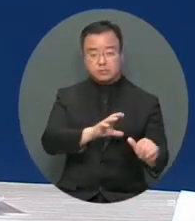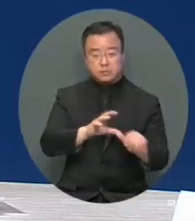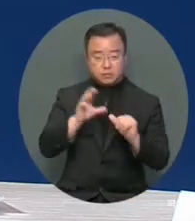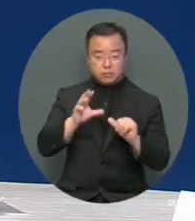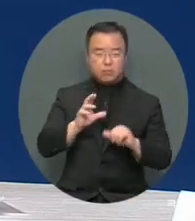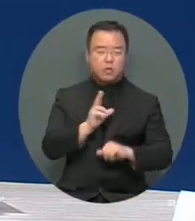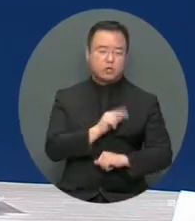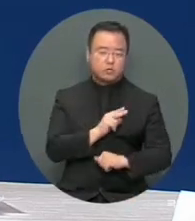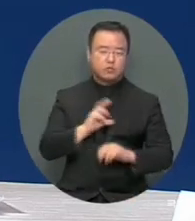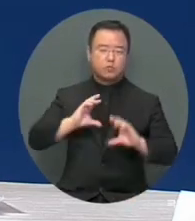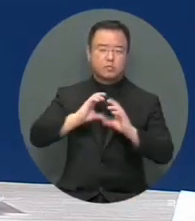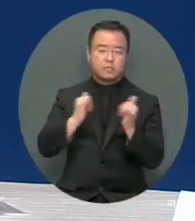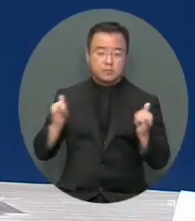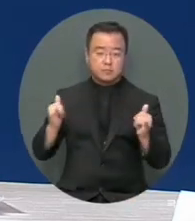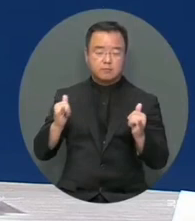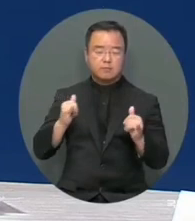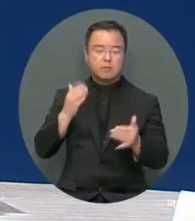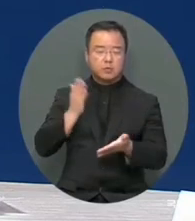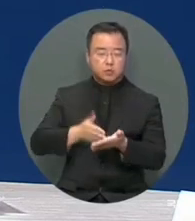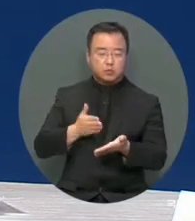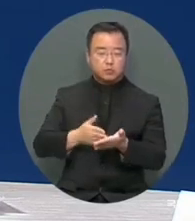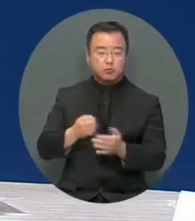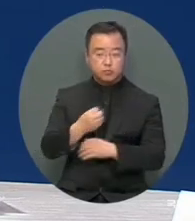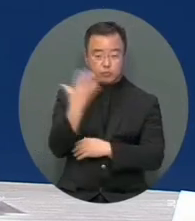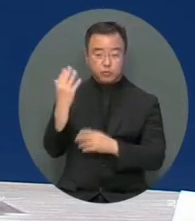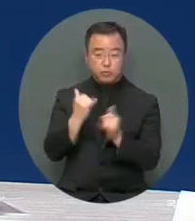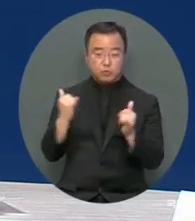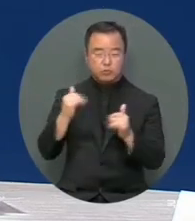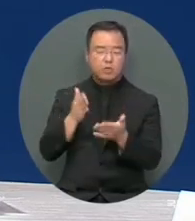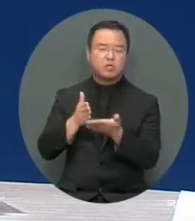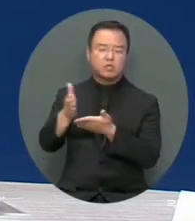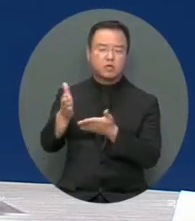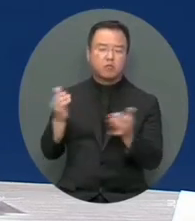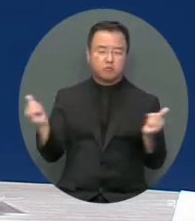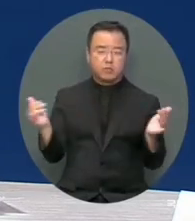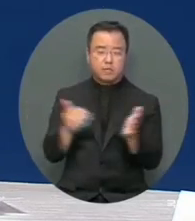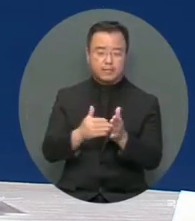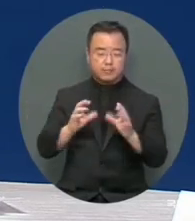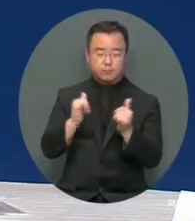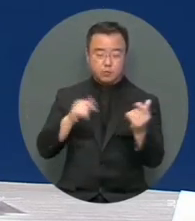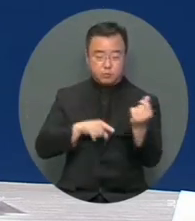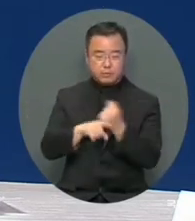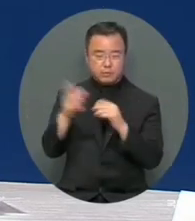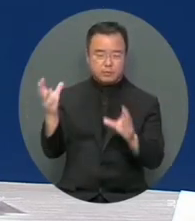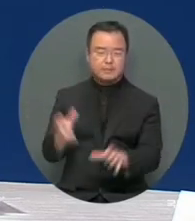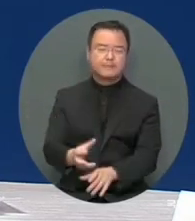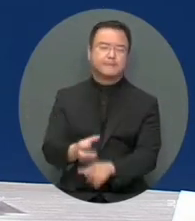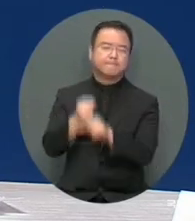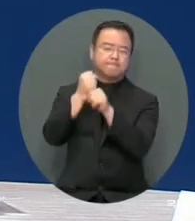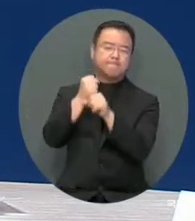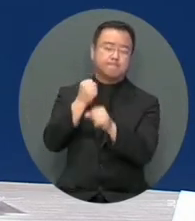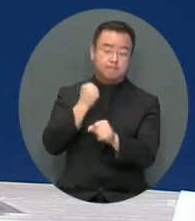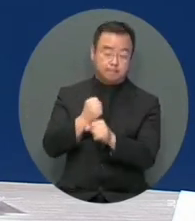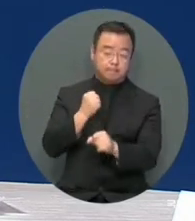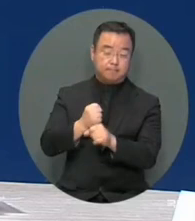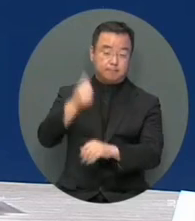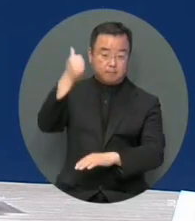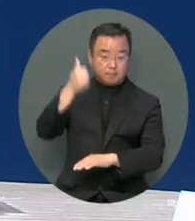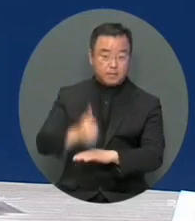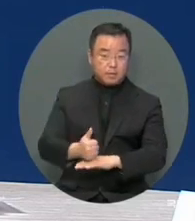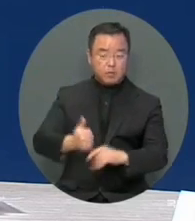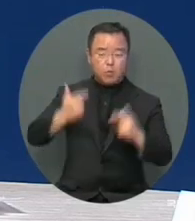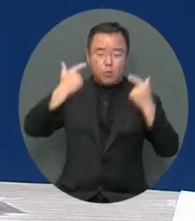국회의원, 시민, 언론인, 전문가 등 국민의 뜻을 하나로 모았습니다. 결론은